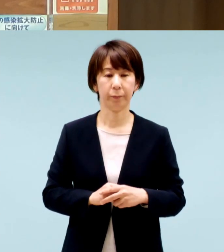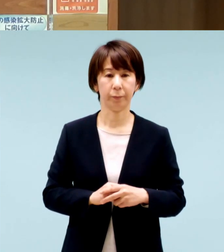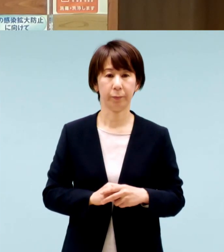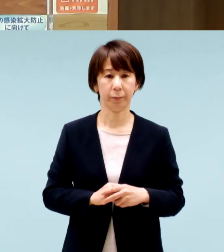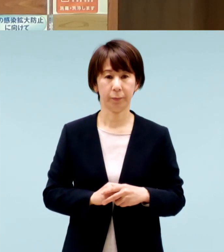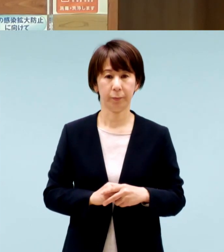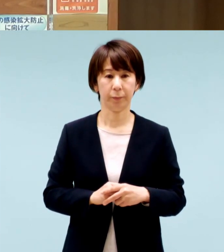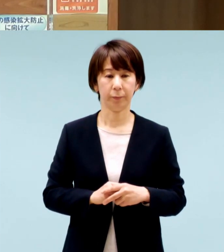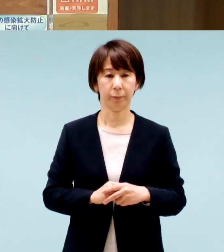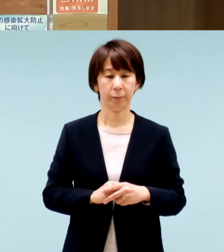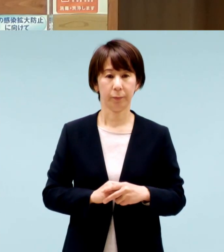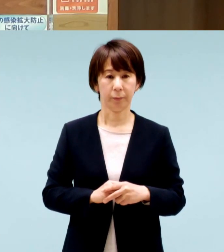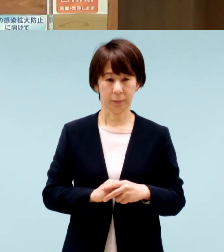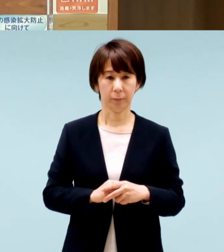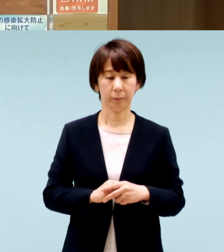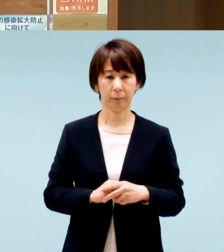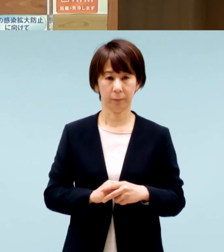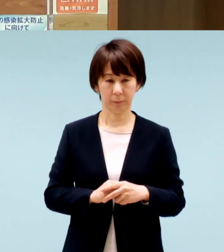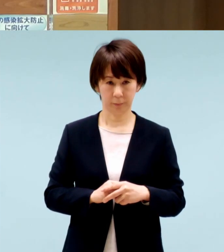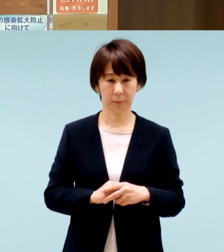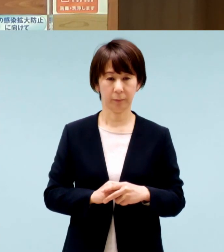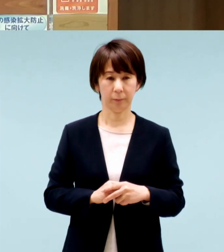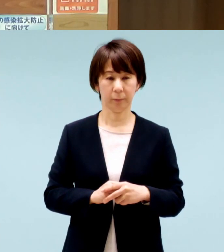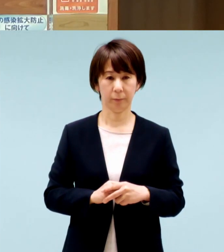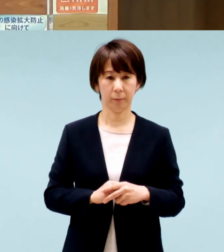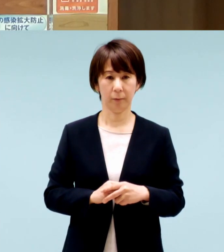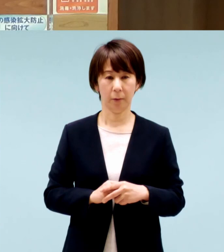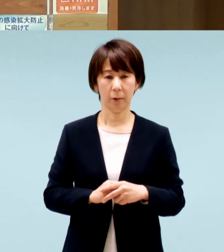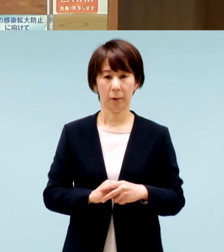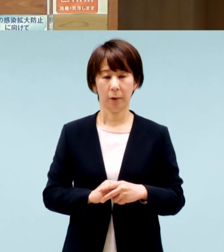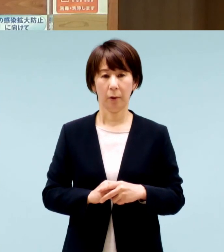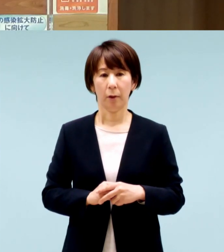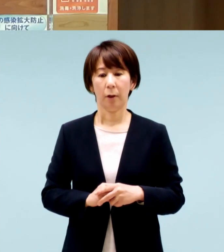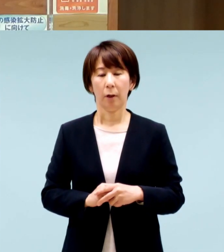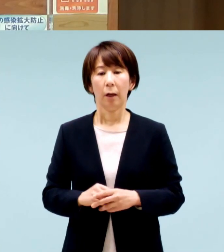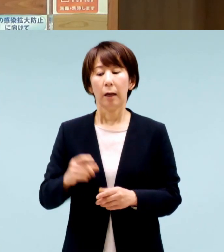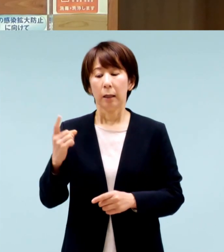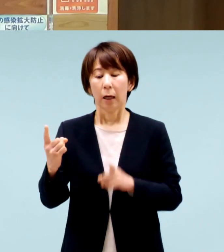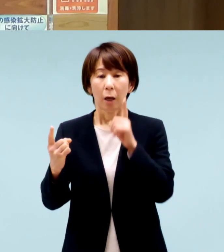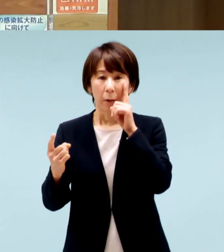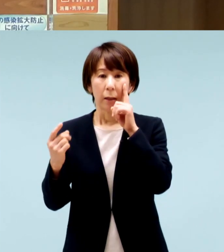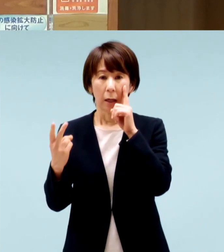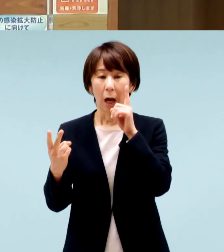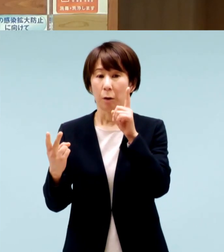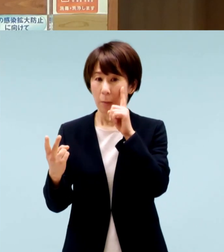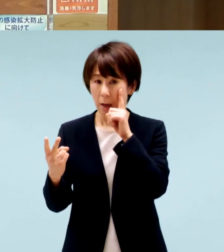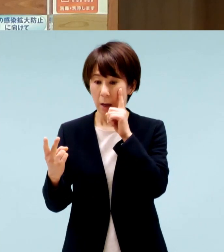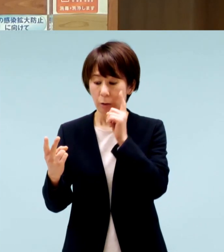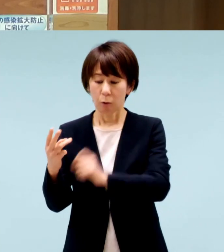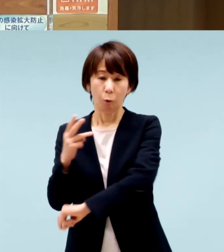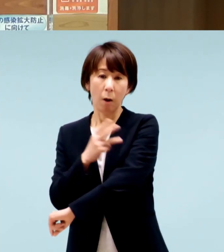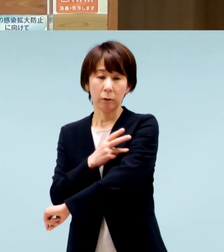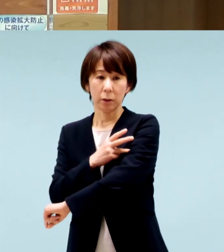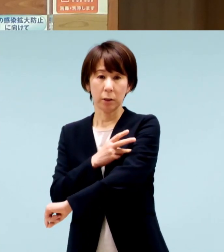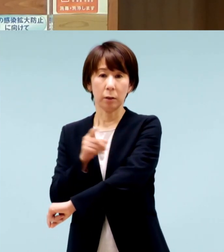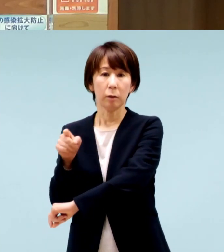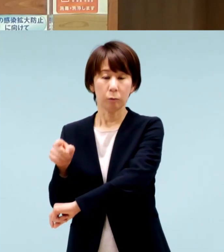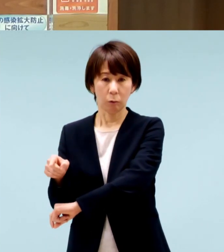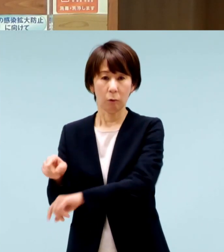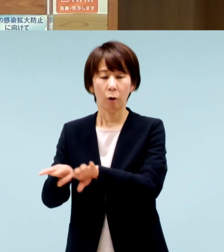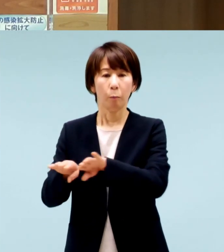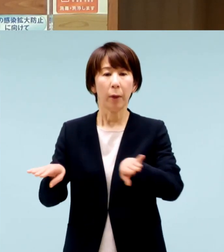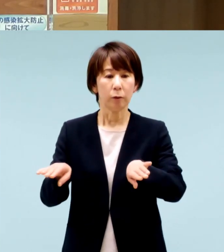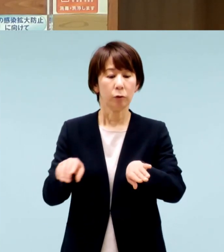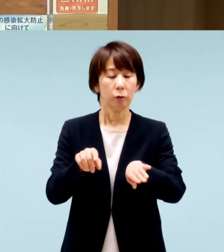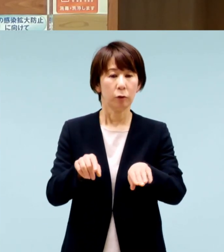1回目2回目接種したものと違う、 まあ、ワクチン、まあ、これが まあ、ある意